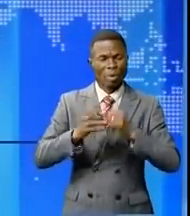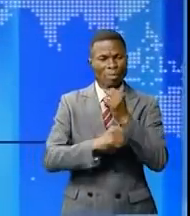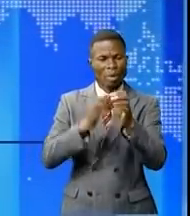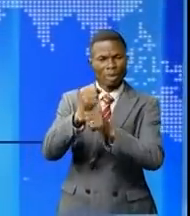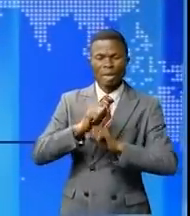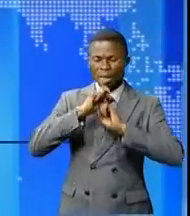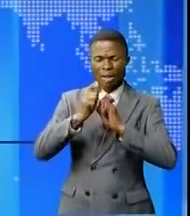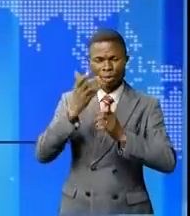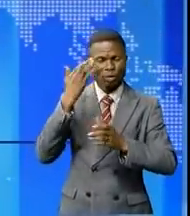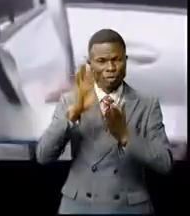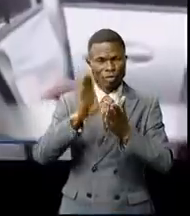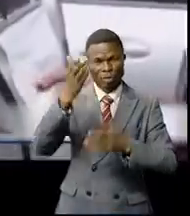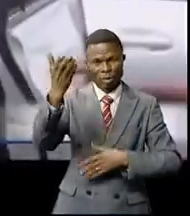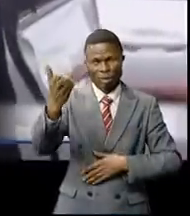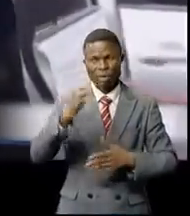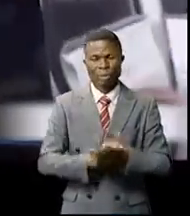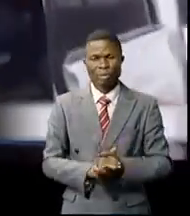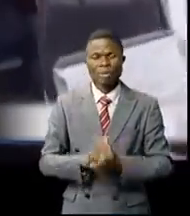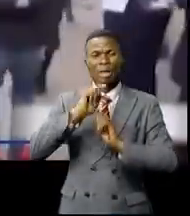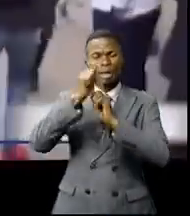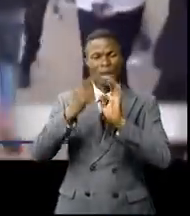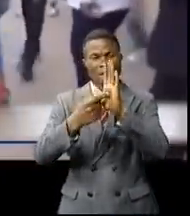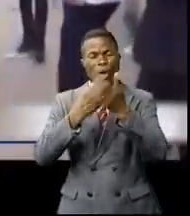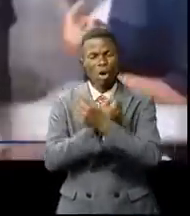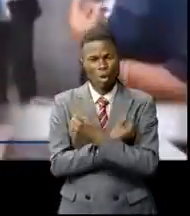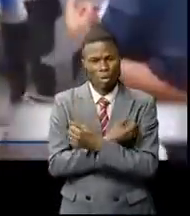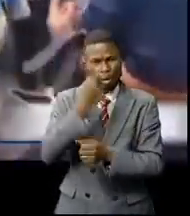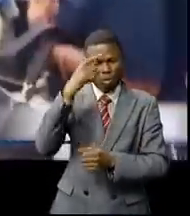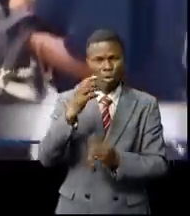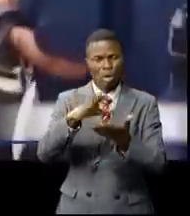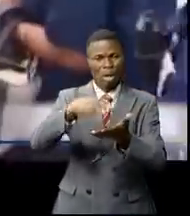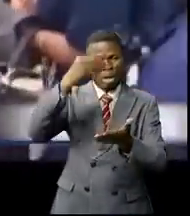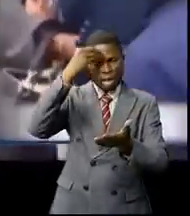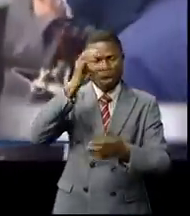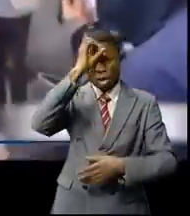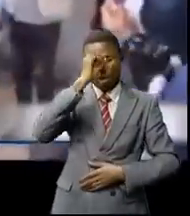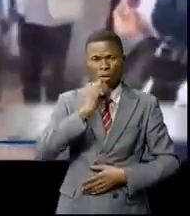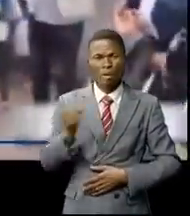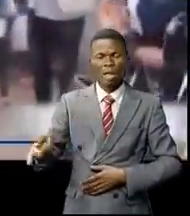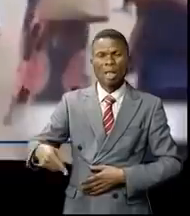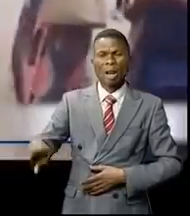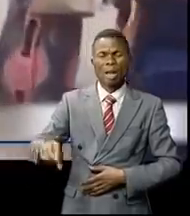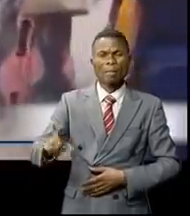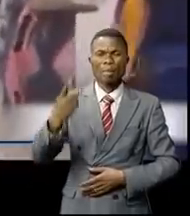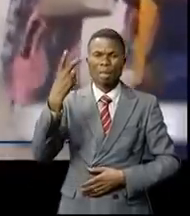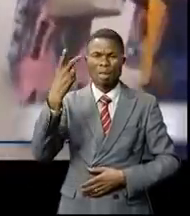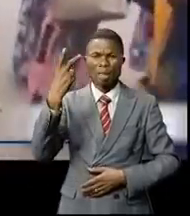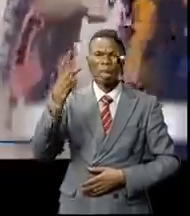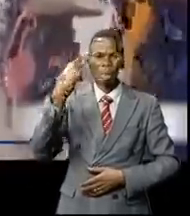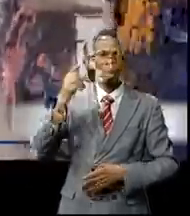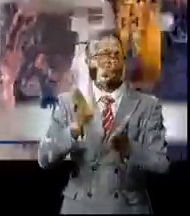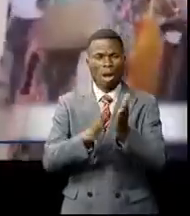regardez c'est un geste de générosité en faveur des élèves orphelins de lemba 2 pour la rentrée scolaire